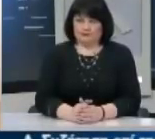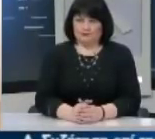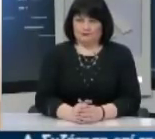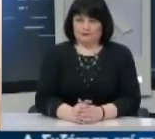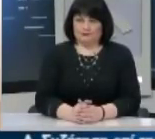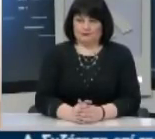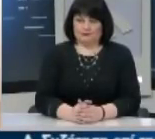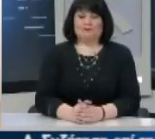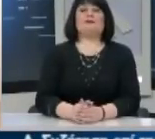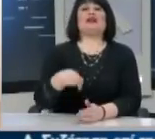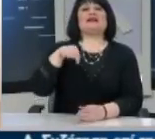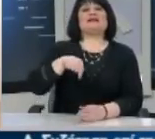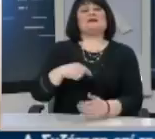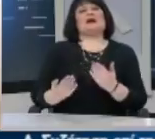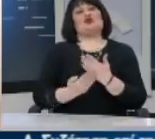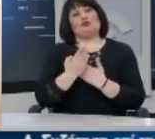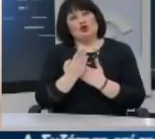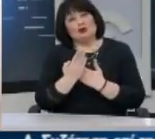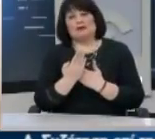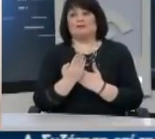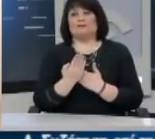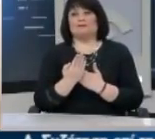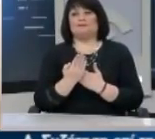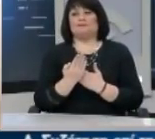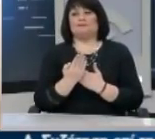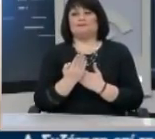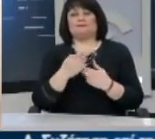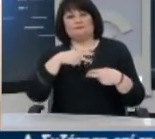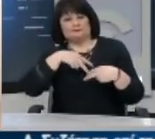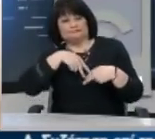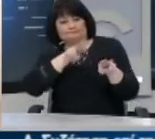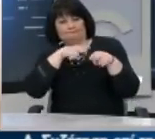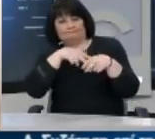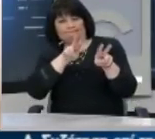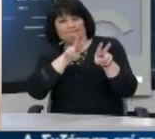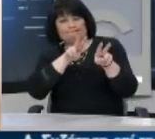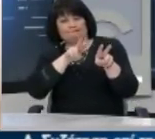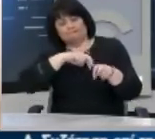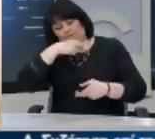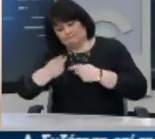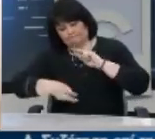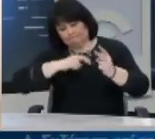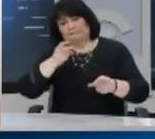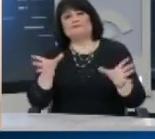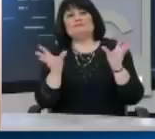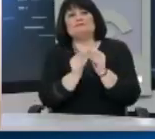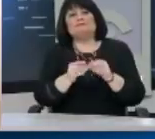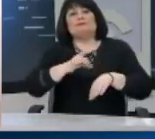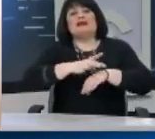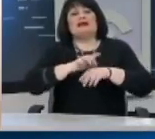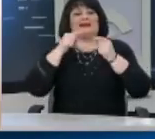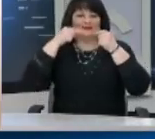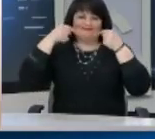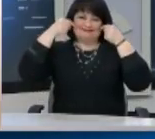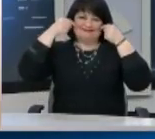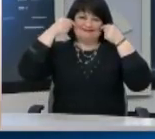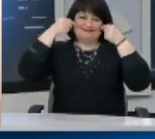διεκδίκηση σήμερα το πρωί του εσμέν με για την πατρίδα με γέλιο στα